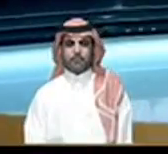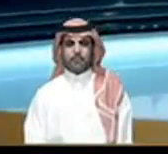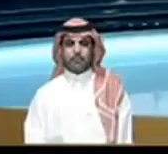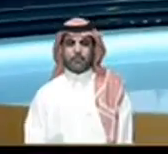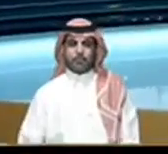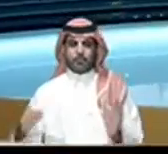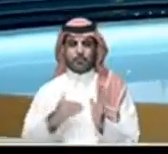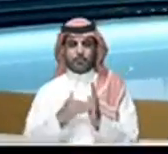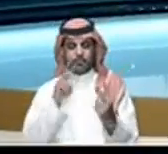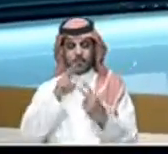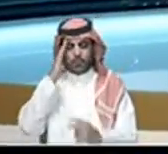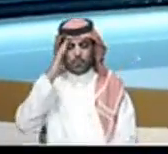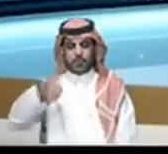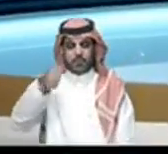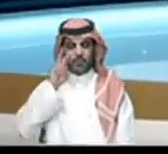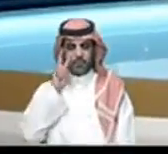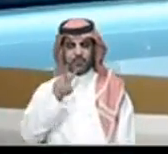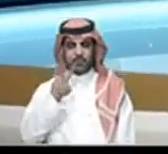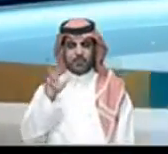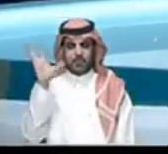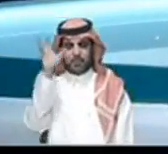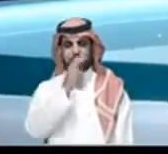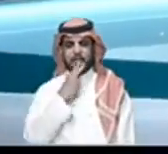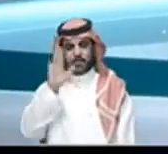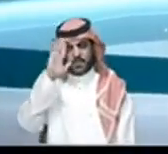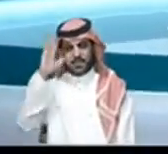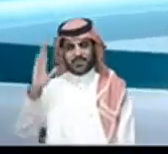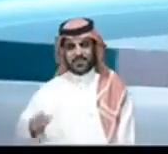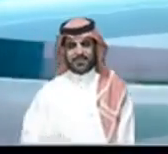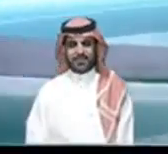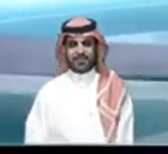مشاهدينا شكرا لكم على طيب المتابعه وفي امان الله